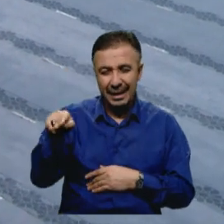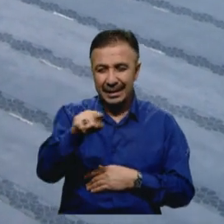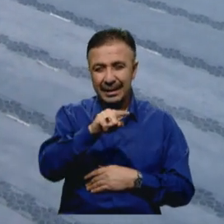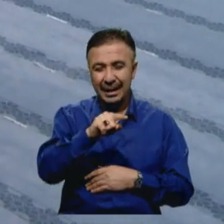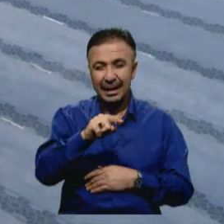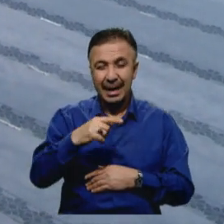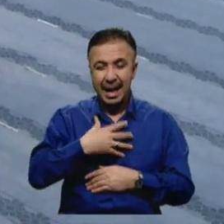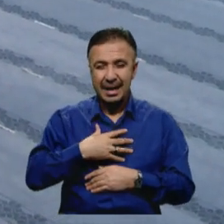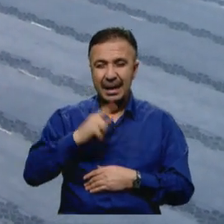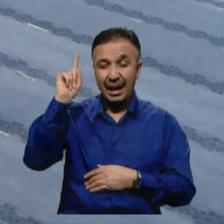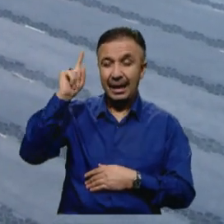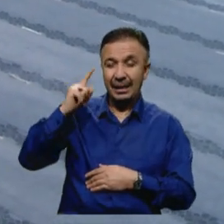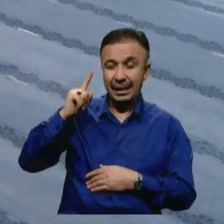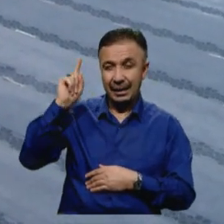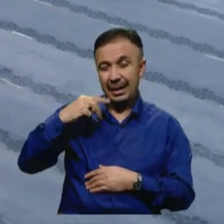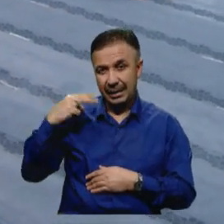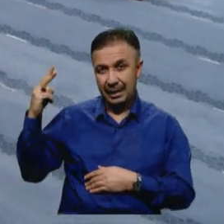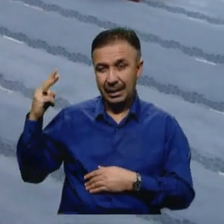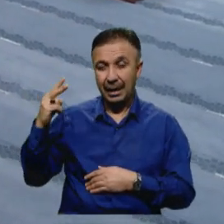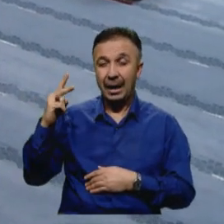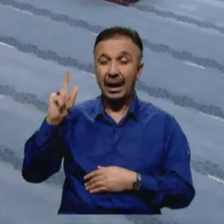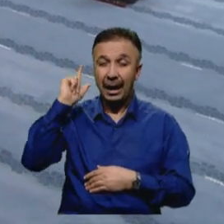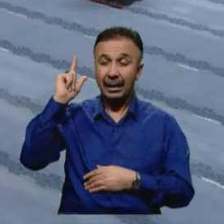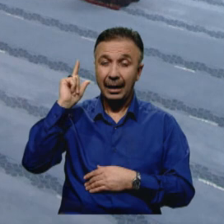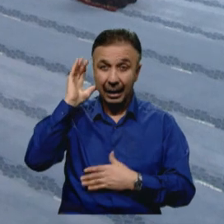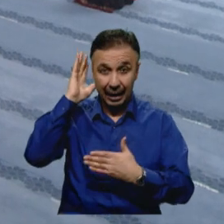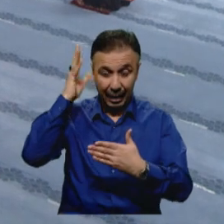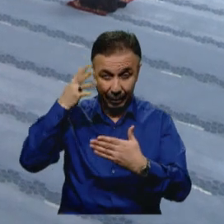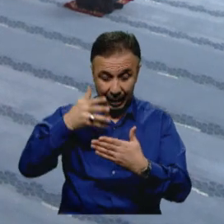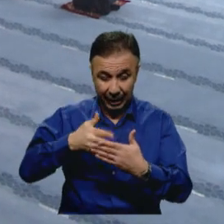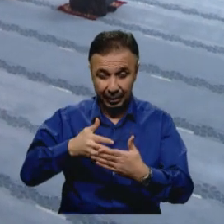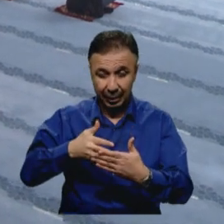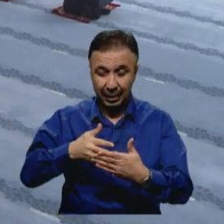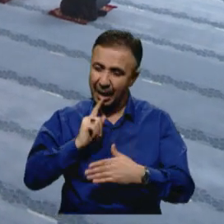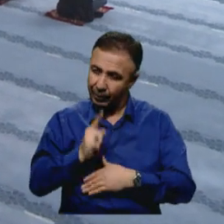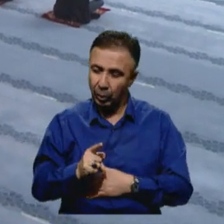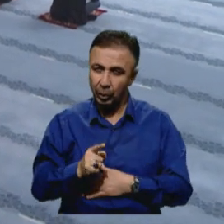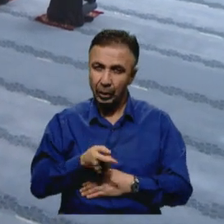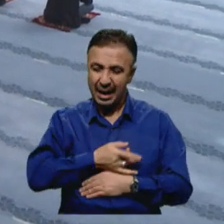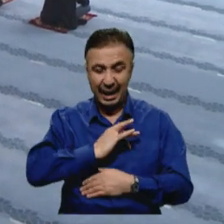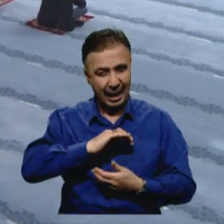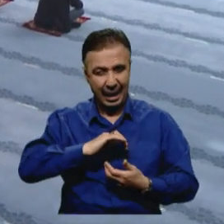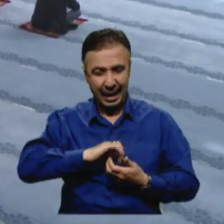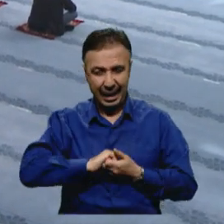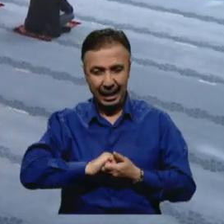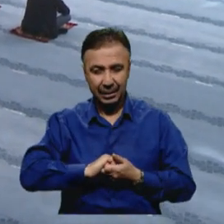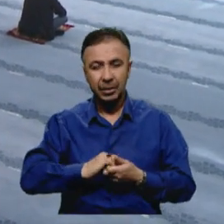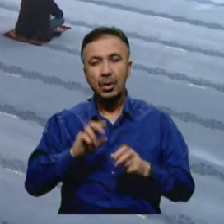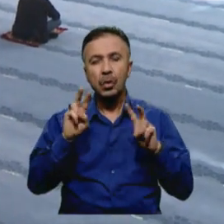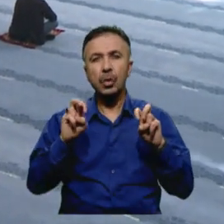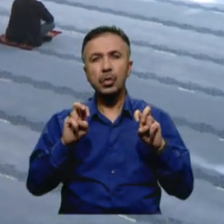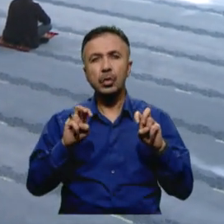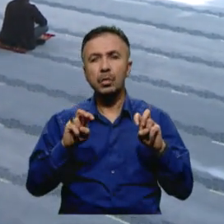has kılarak Allah'a ibadet ve kulluk etmekle emrolunduk. İşte ihlas konusu değerli kardeşlerim bu